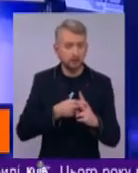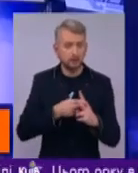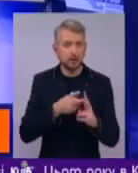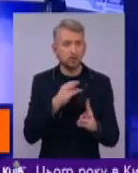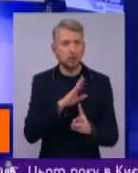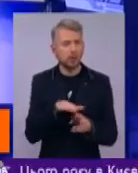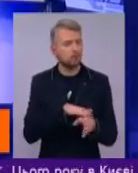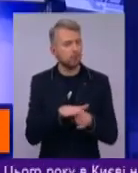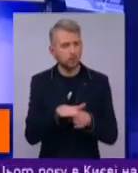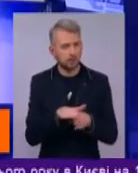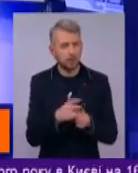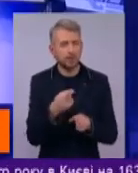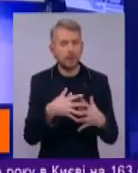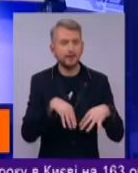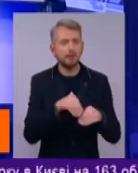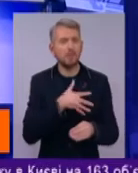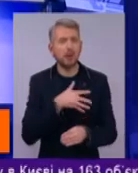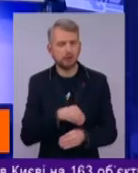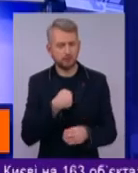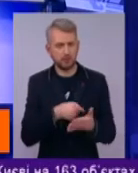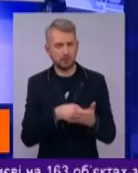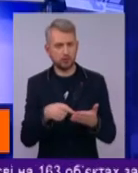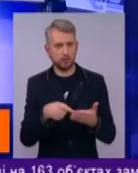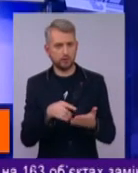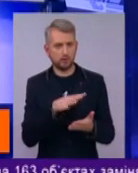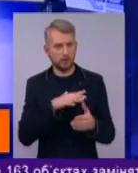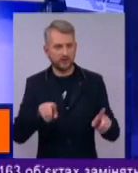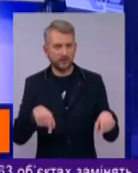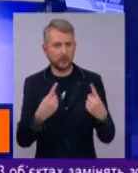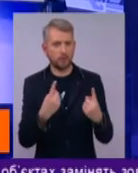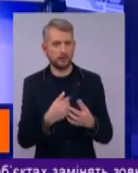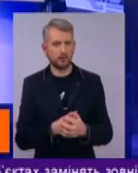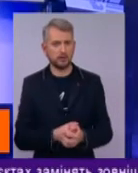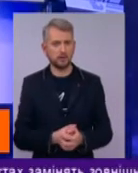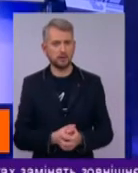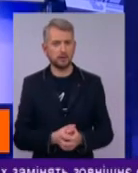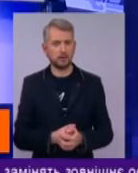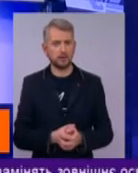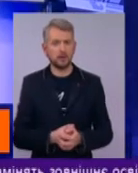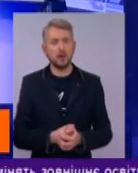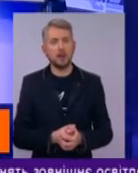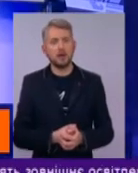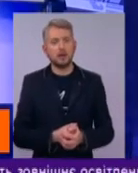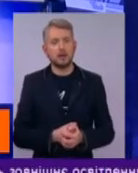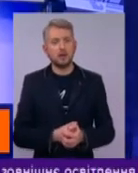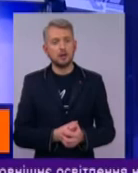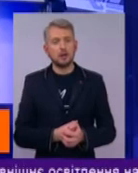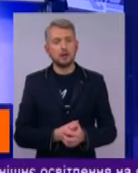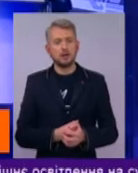не в полной мере, для семей погибших, я подчеркиваю, были восстановлены. Конечно,